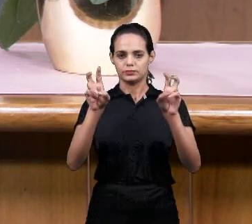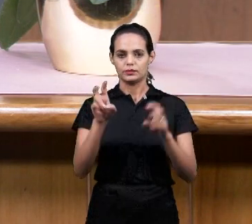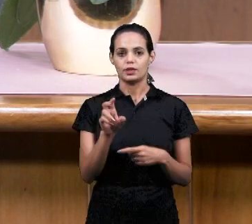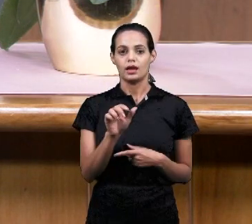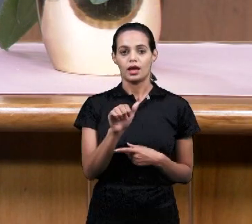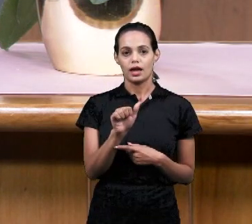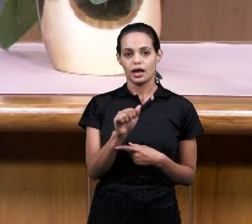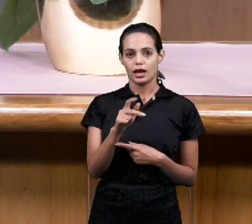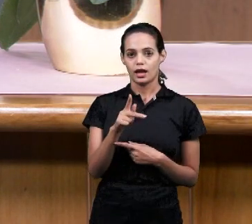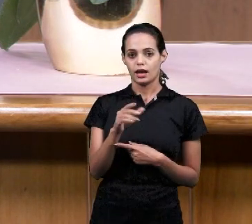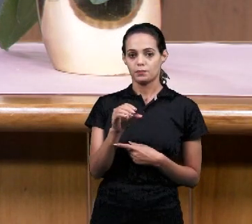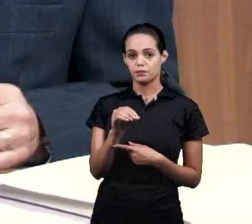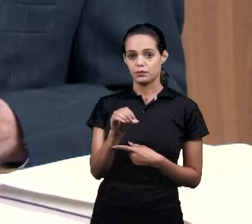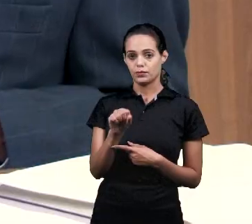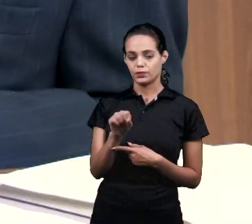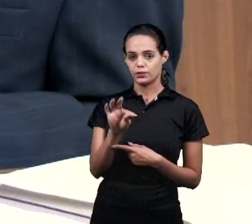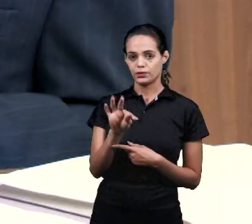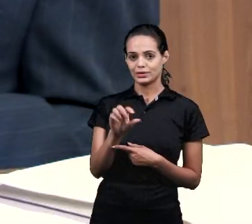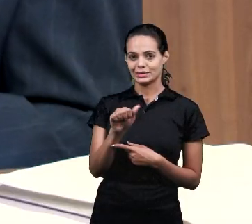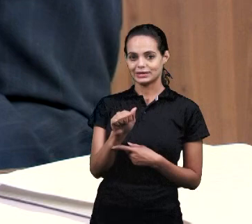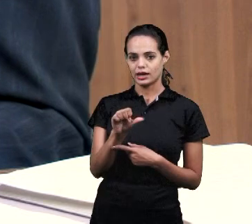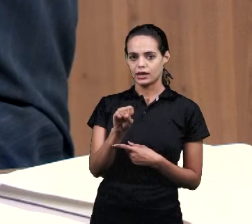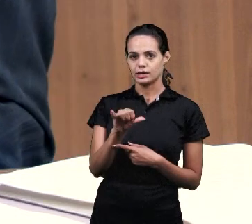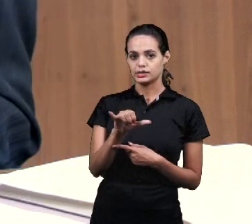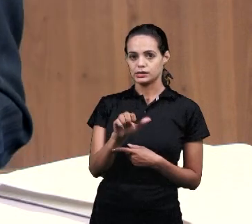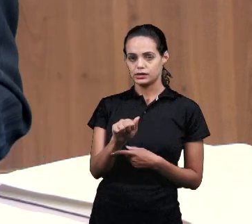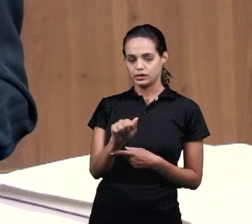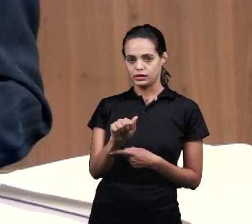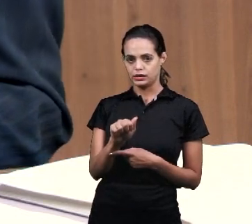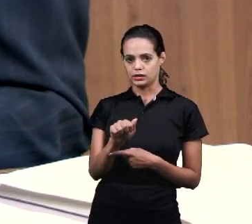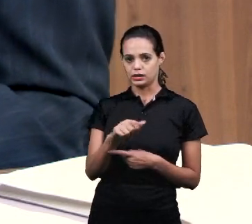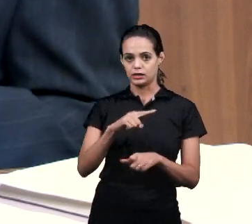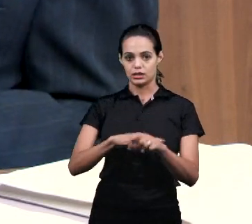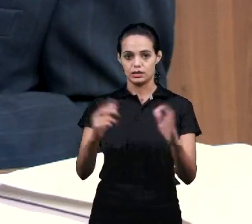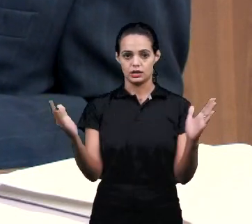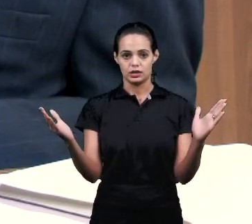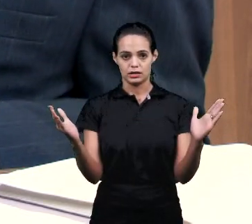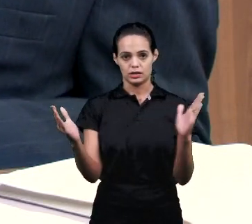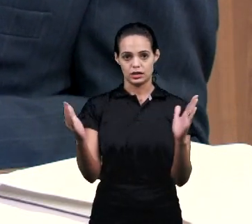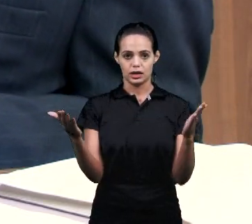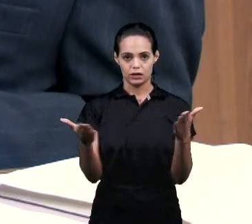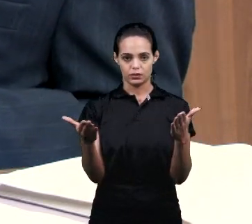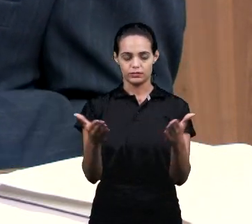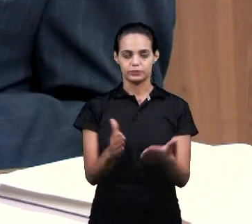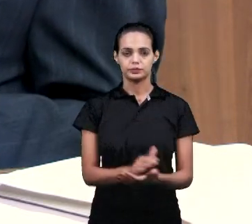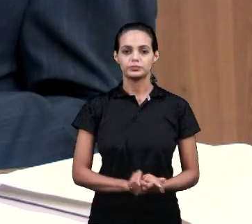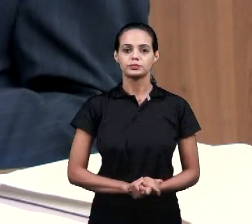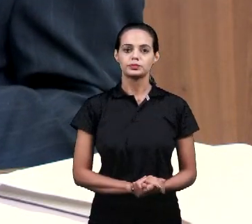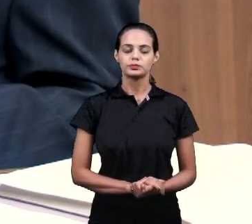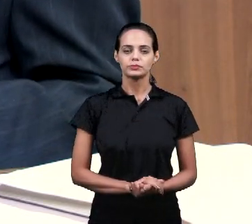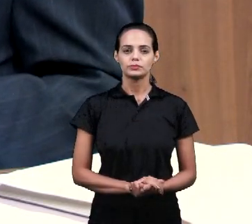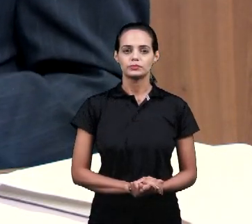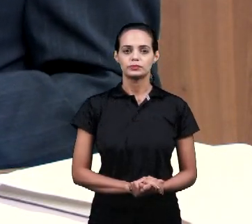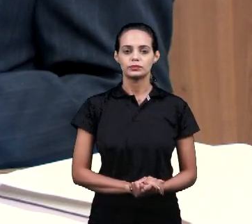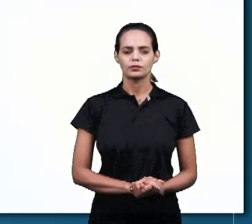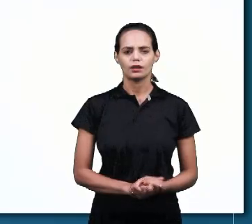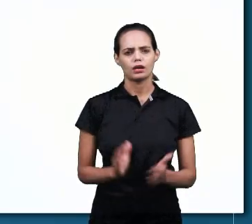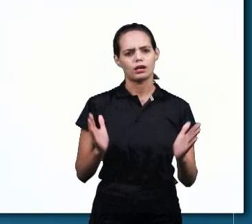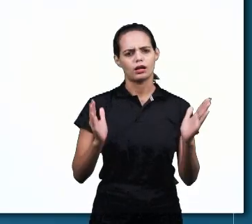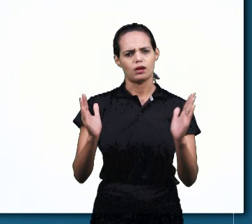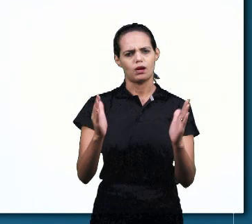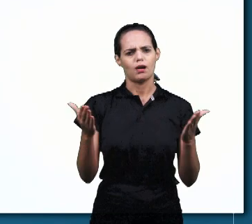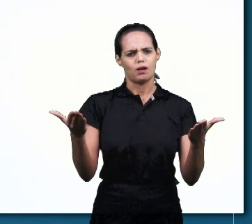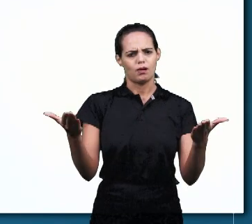le dernier temps. Et la troisième question, elle était posée comme ça. dans nos jours, d'où